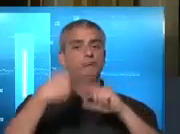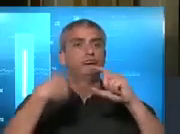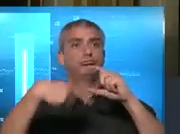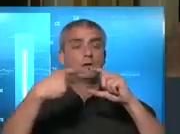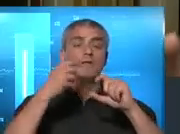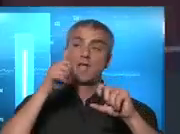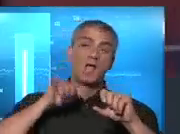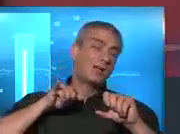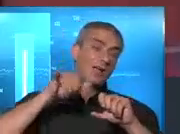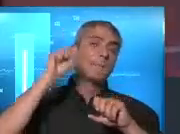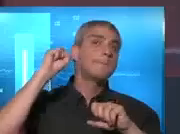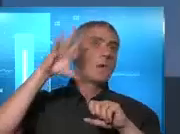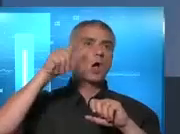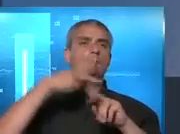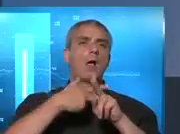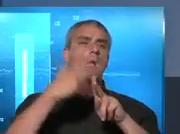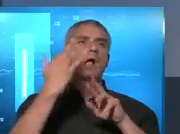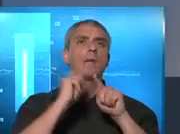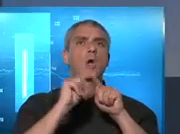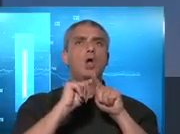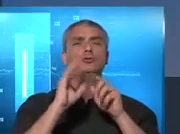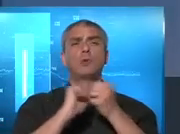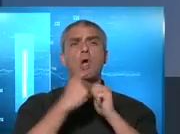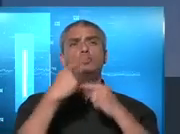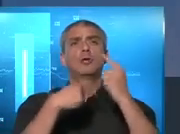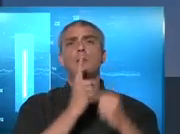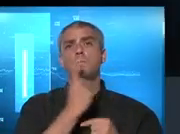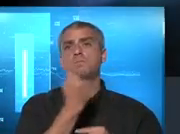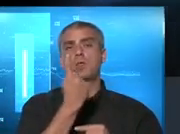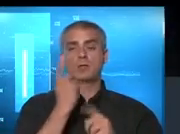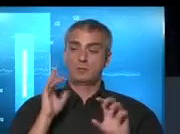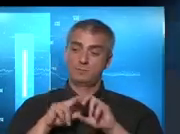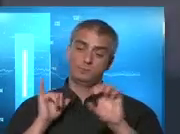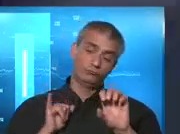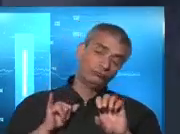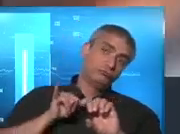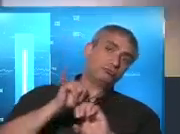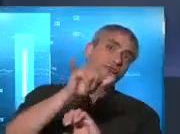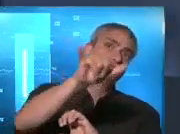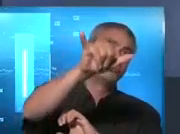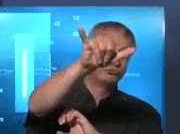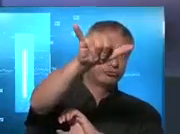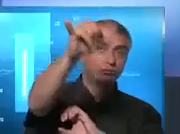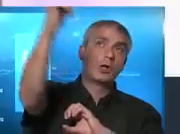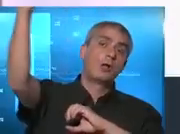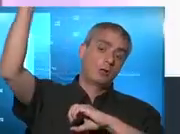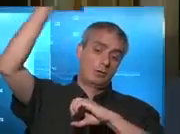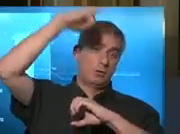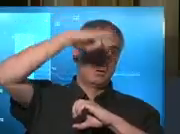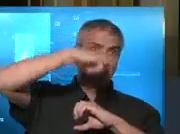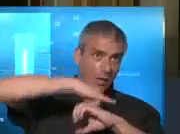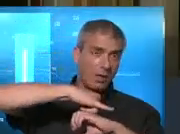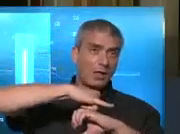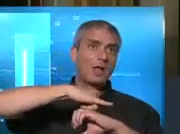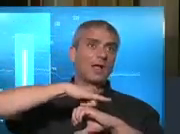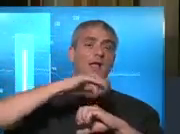הנוסע במהירות האור עליו יחלפו רק חודשים או שנים בודדות. ואז הוא יכול לעשות את המסע שלו, לחזור לכדור הארץ, ובמובן